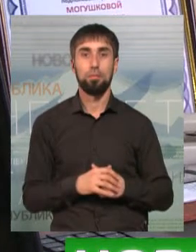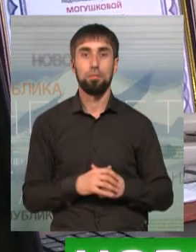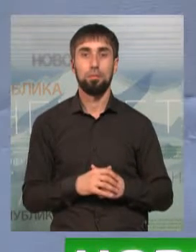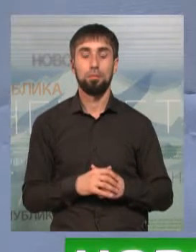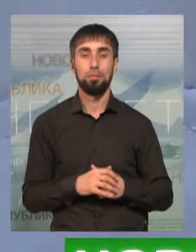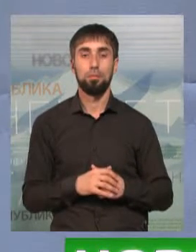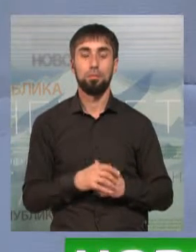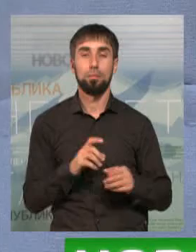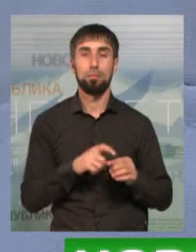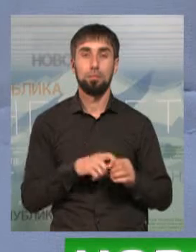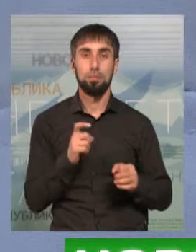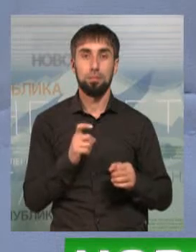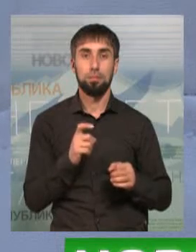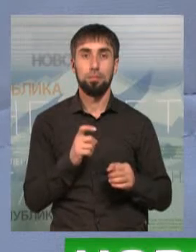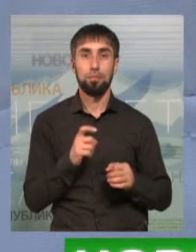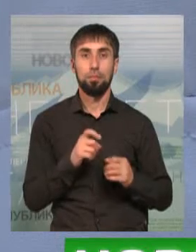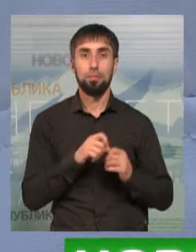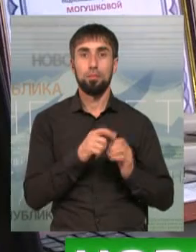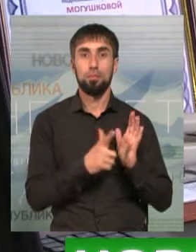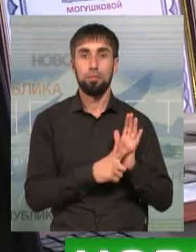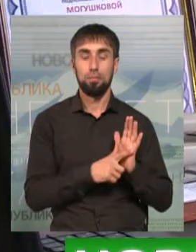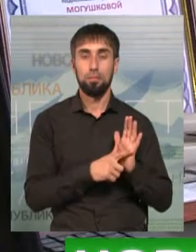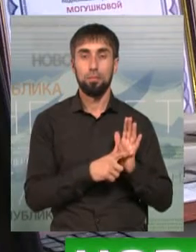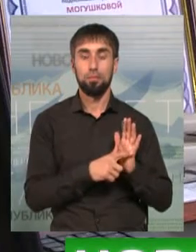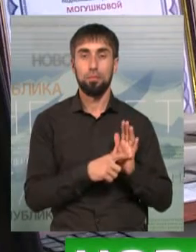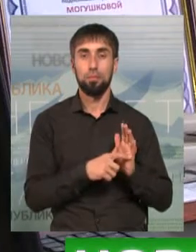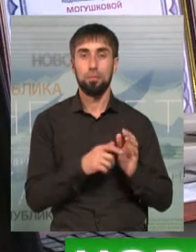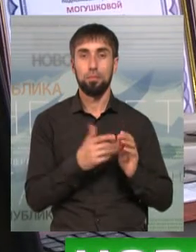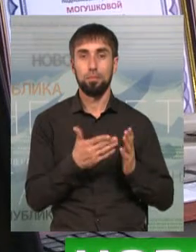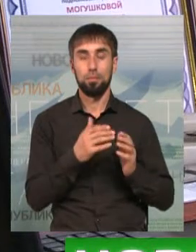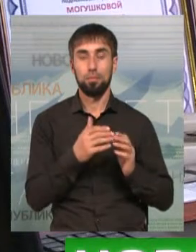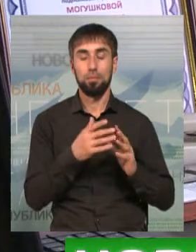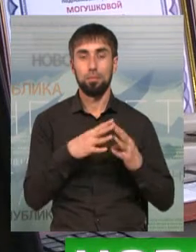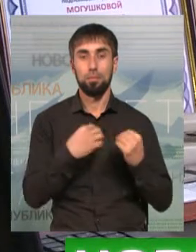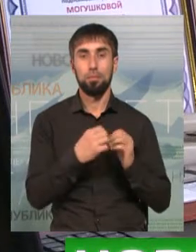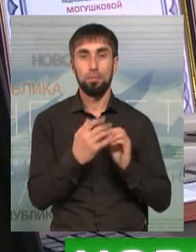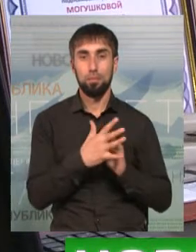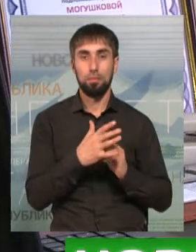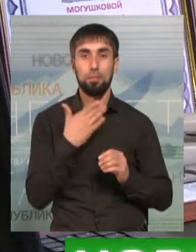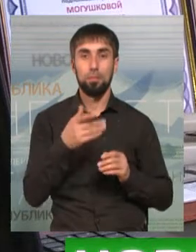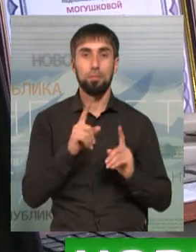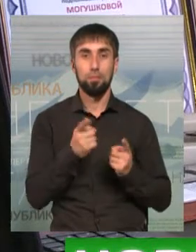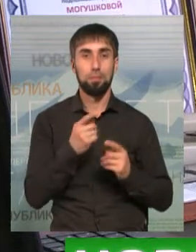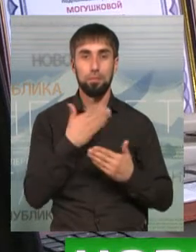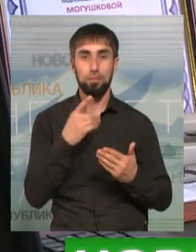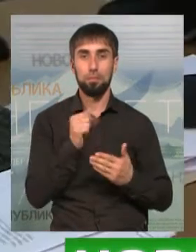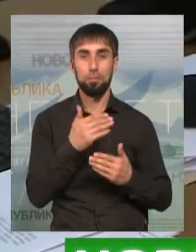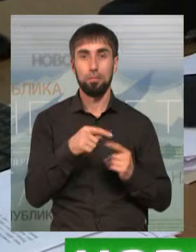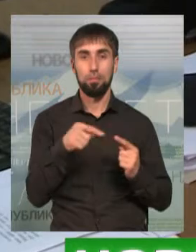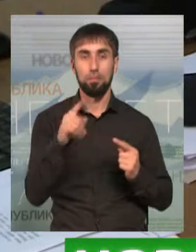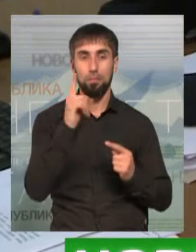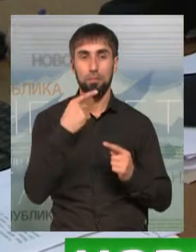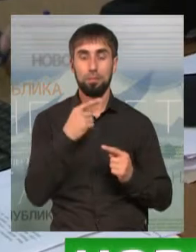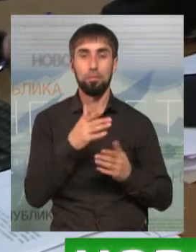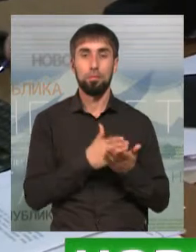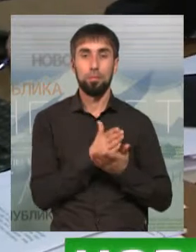вот снято семей 15. Осужденных детей к лишению свободы на данный момент нет за этот год.